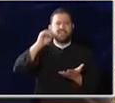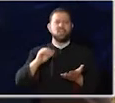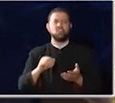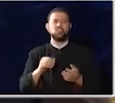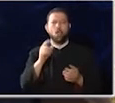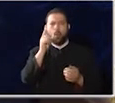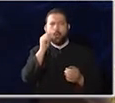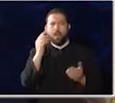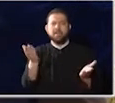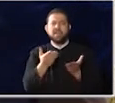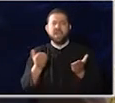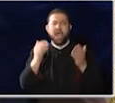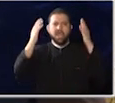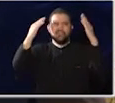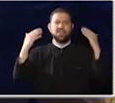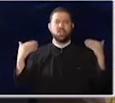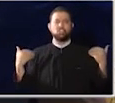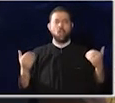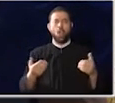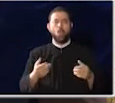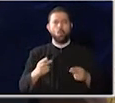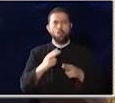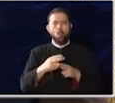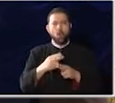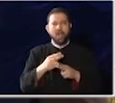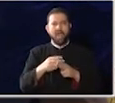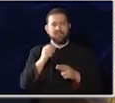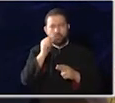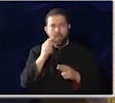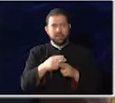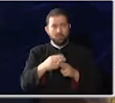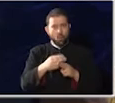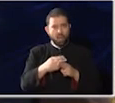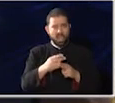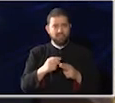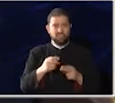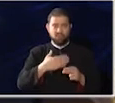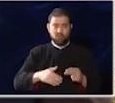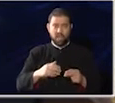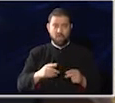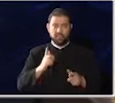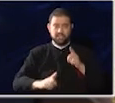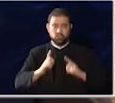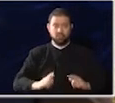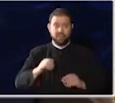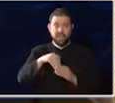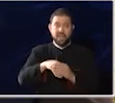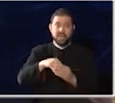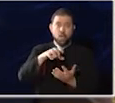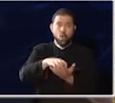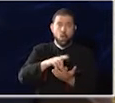care fericeau bolnavii și care și-ar fi dorit să pătimească în locul lor, să